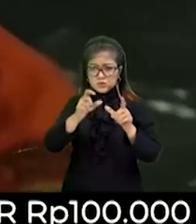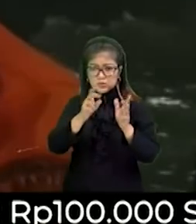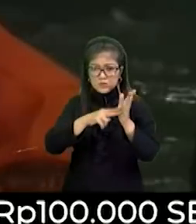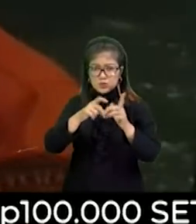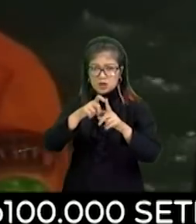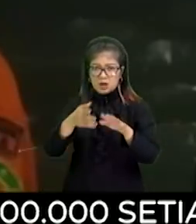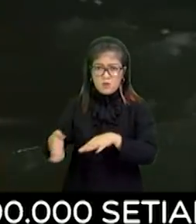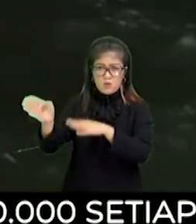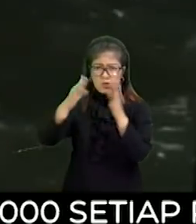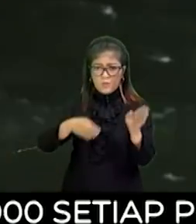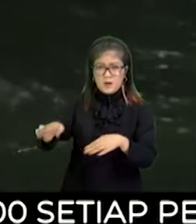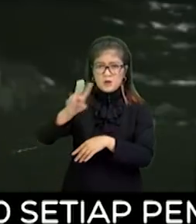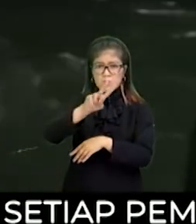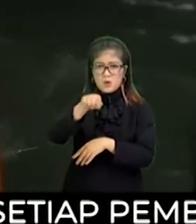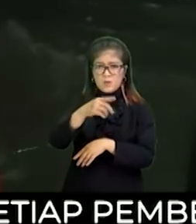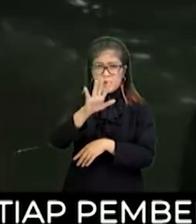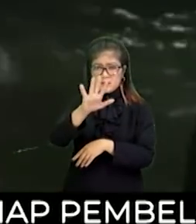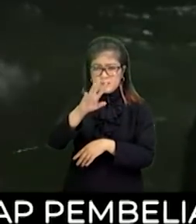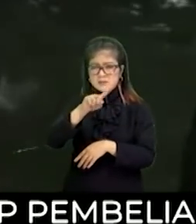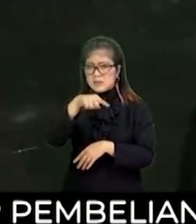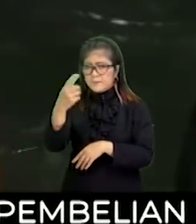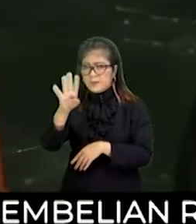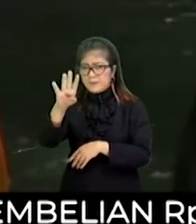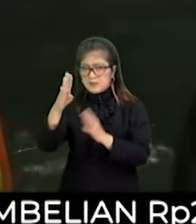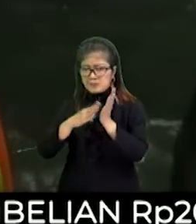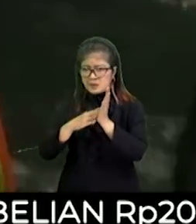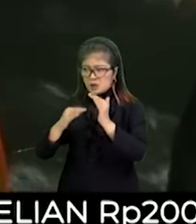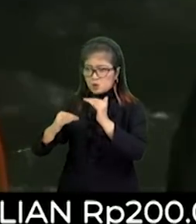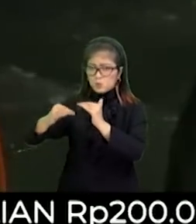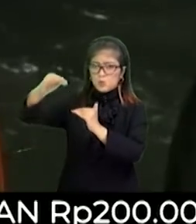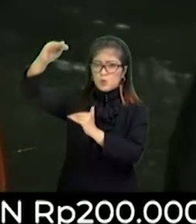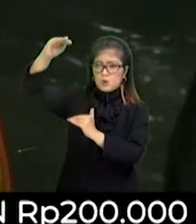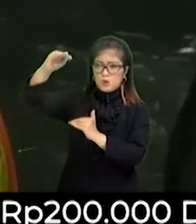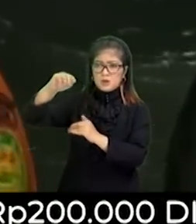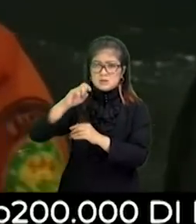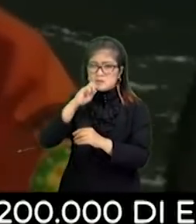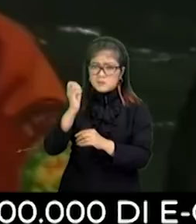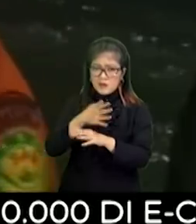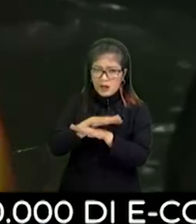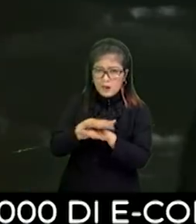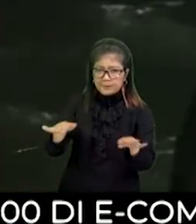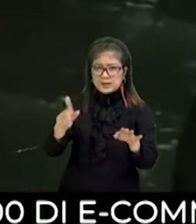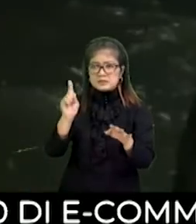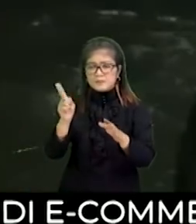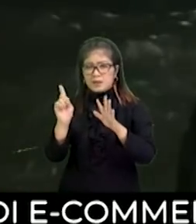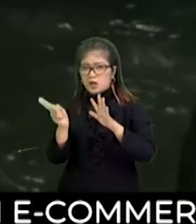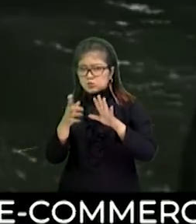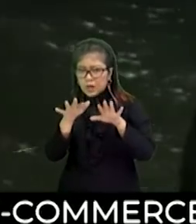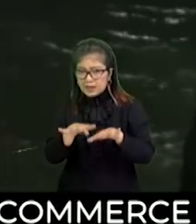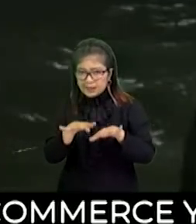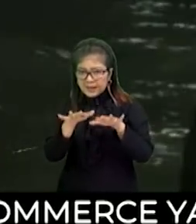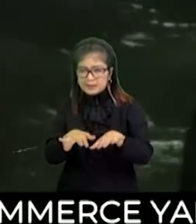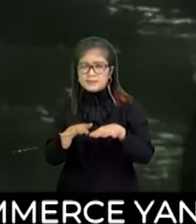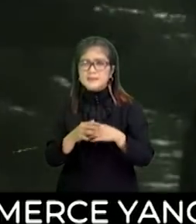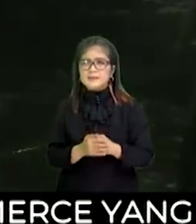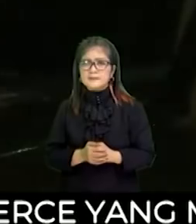Kalau kondisi saat ini menurut BMKG aman, tapi harus dengan kecepatan yang telah disarankan